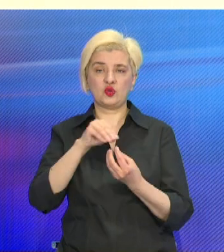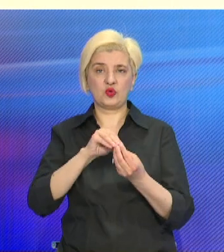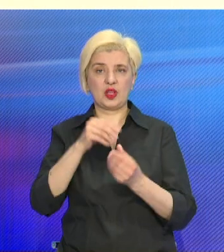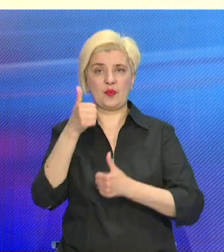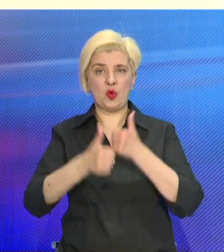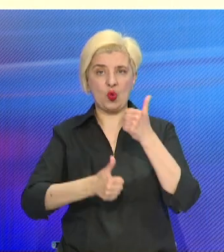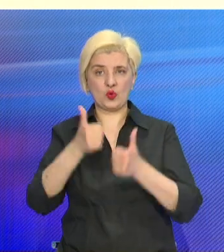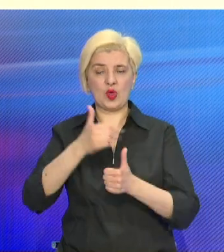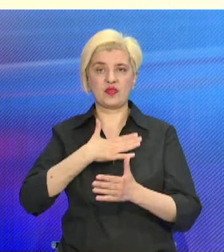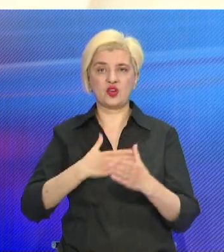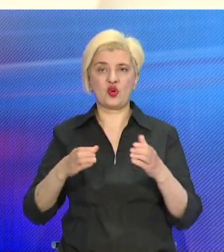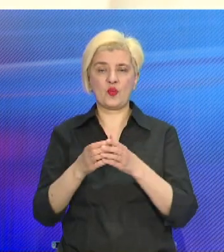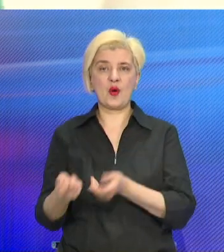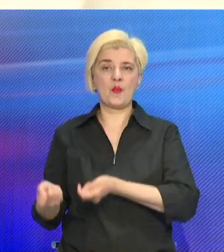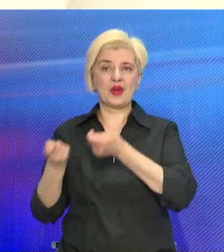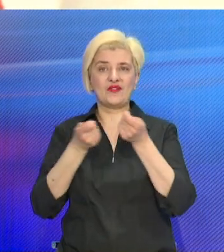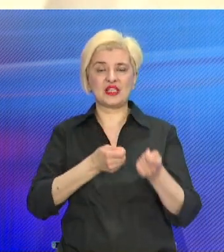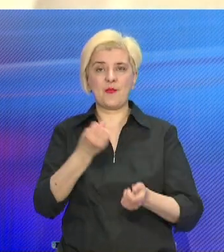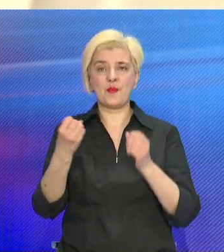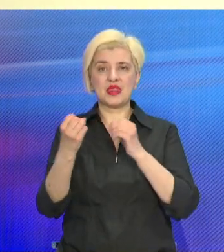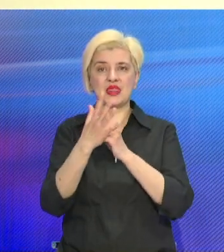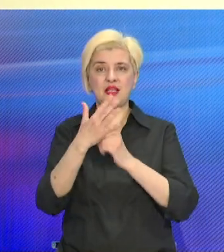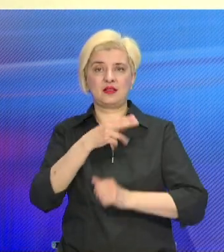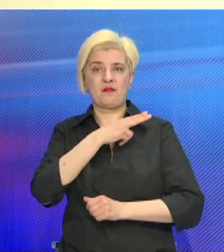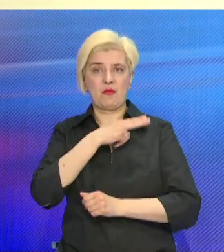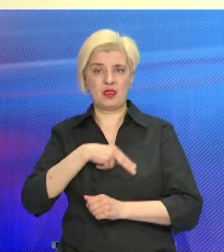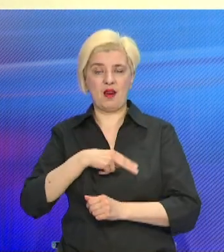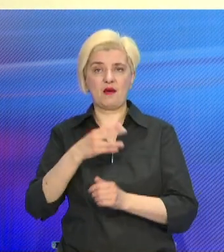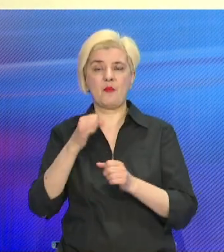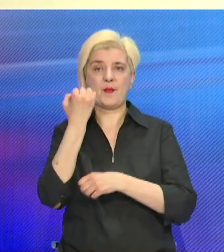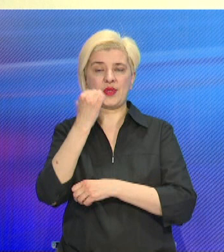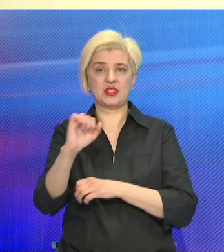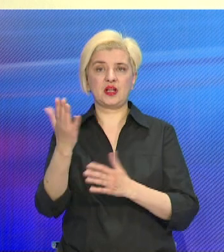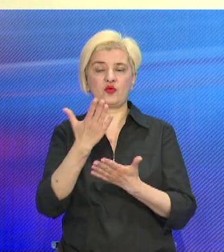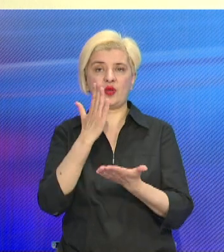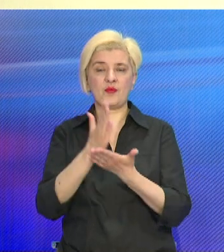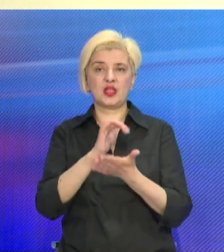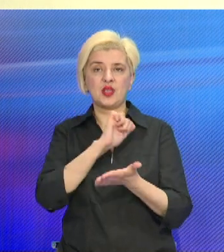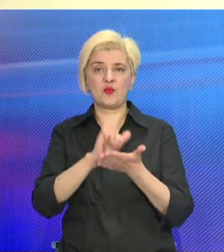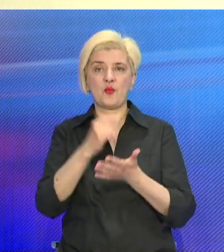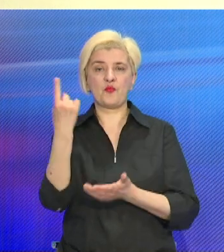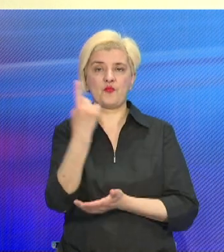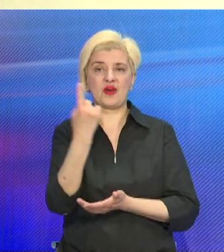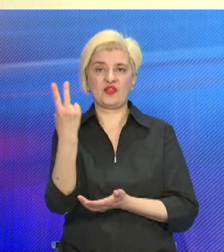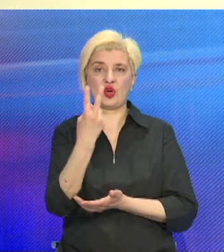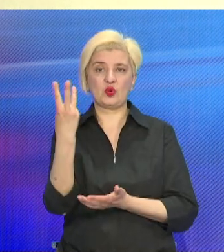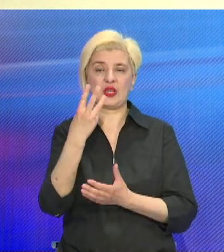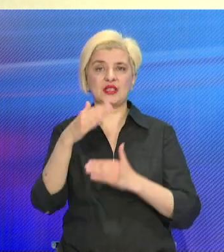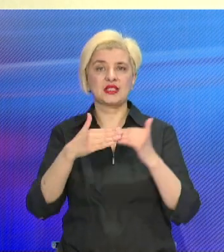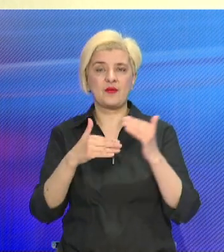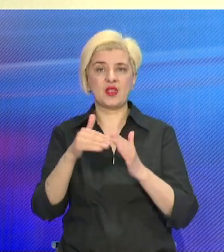наша команда привезла 15 медалей. Победители, которые имеют диплом первой, второй, третьей степени, они без